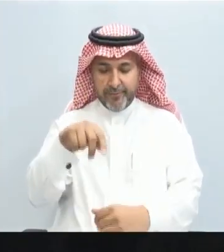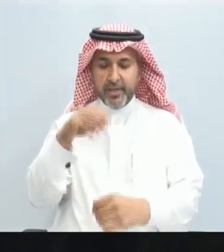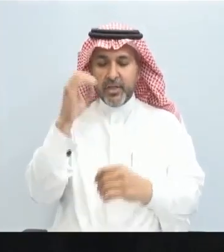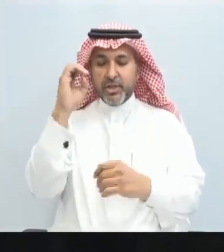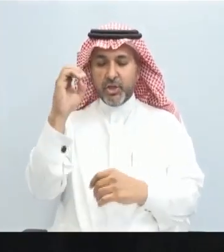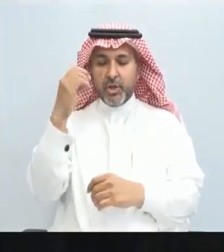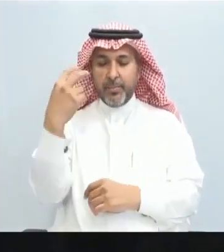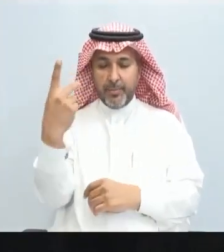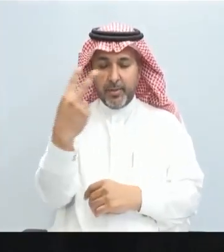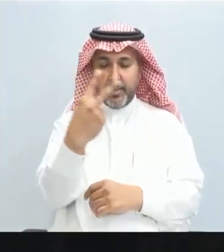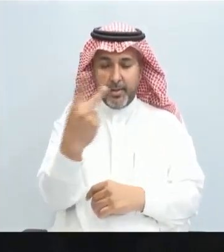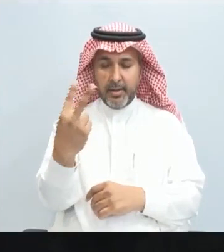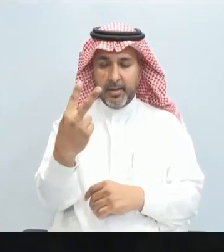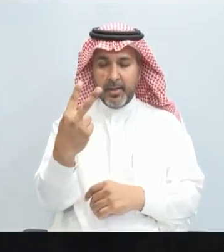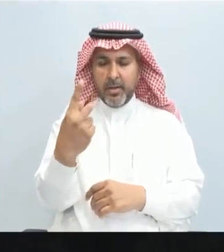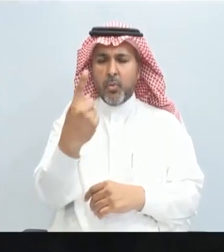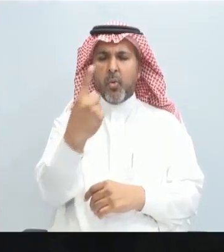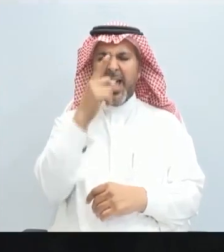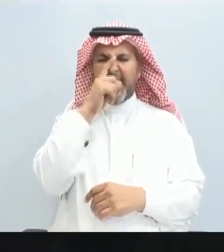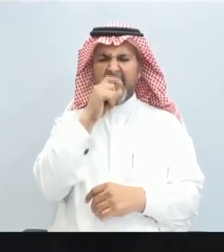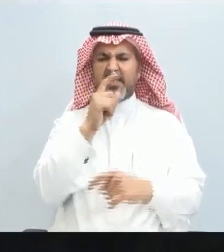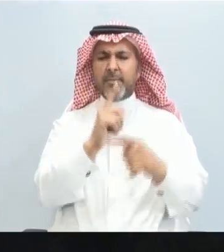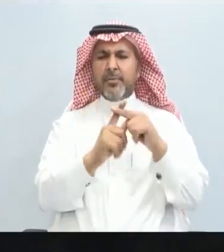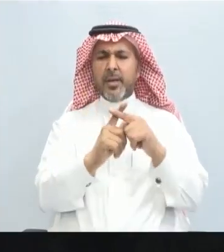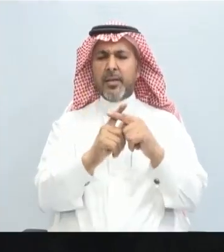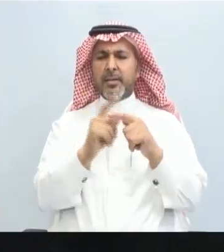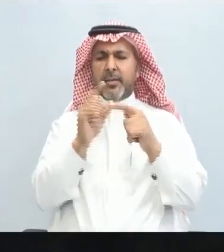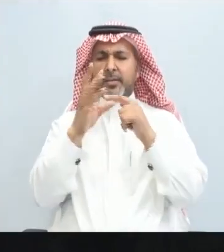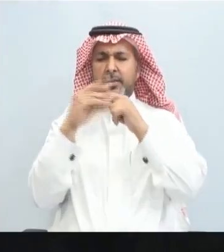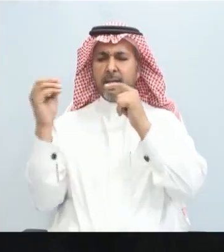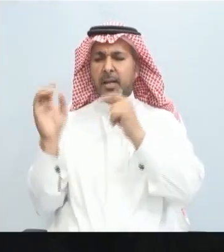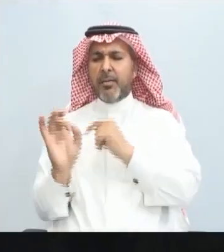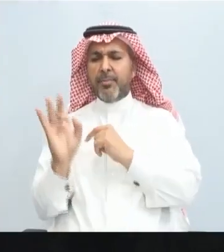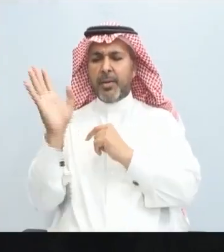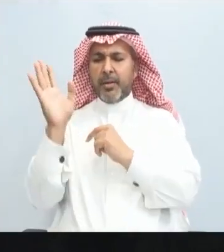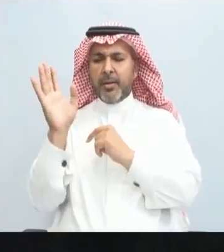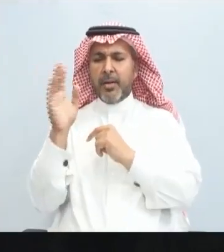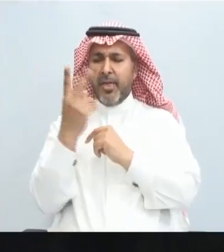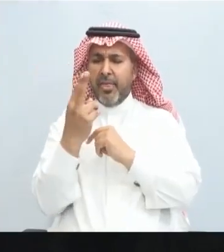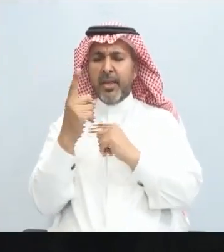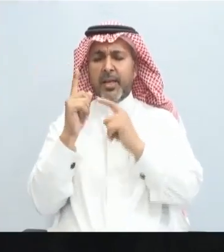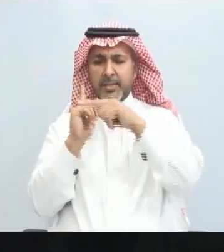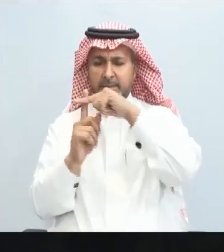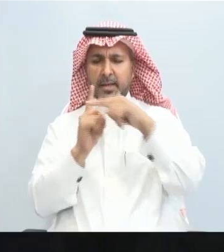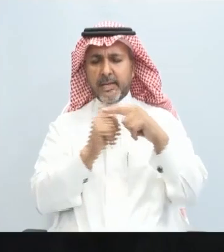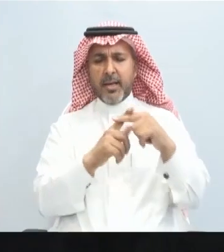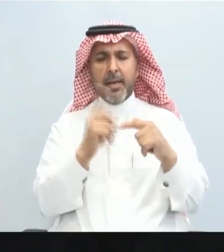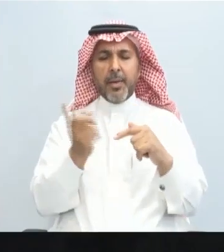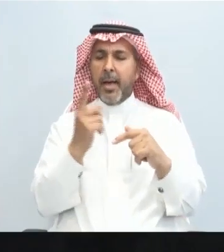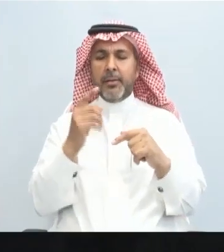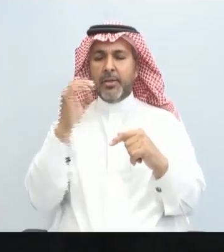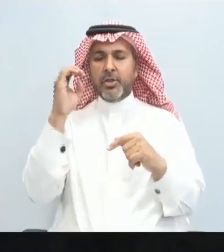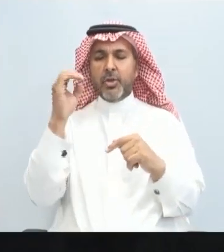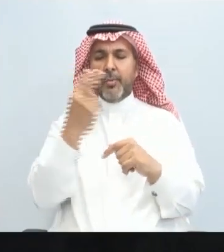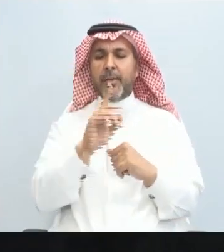ان الحلين يعطونك طرفين متساويين لو كانت المعادله ما فيها لوغاريتم لكن لو انت جيت عوضت لوغاريتم سالب 3 في الاله الحاسبه